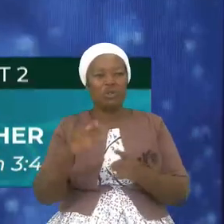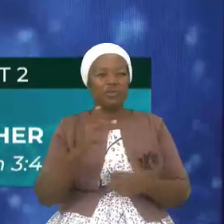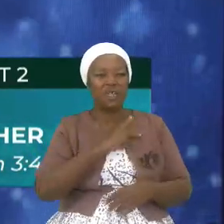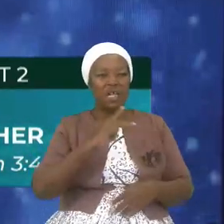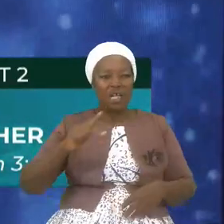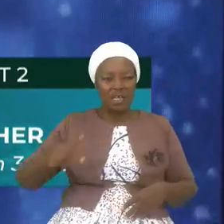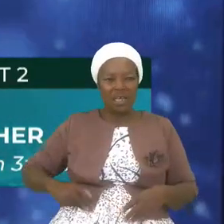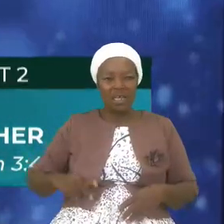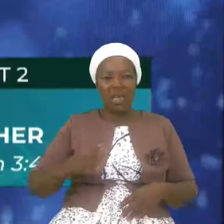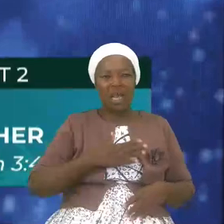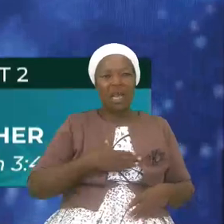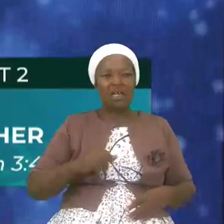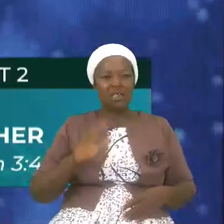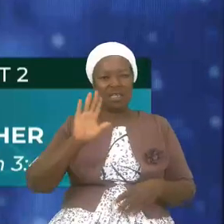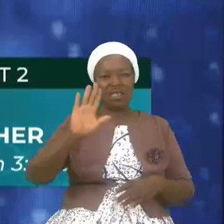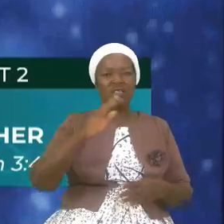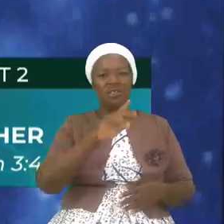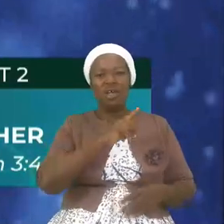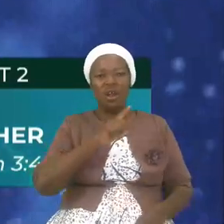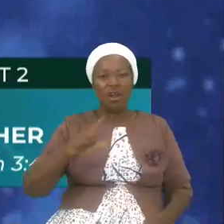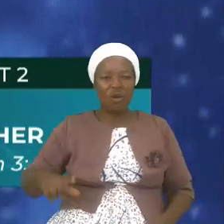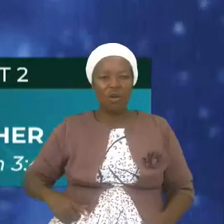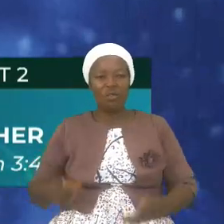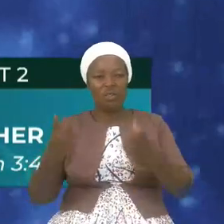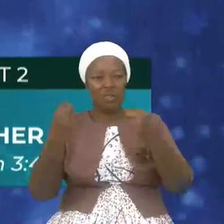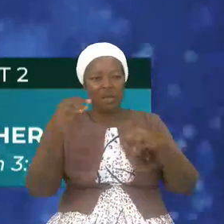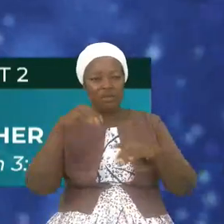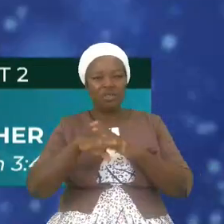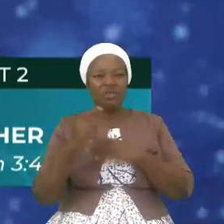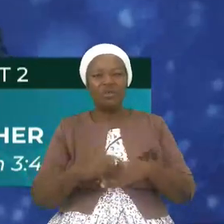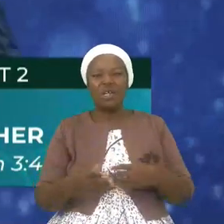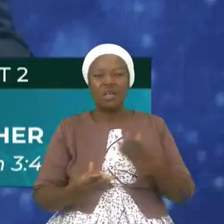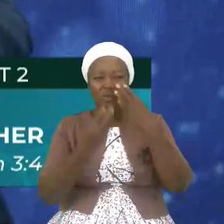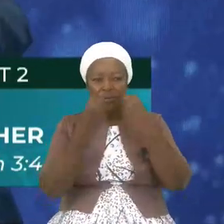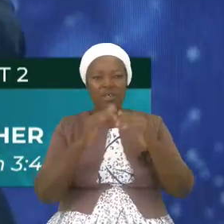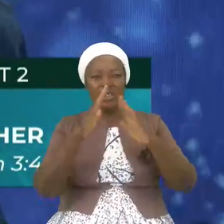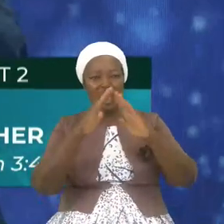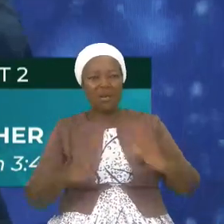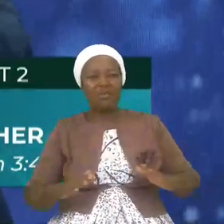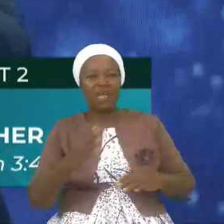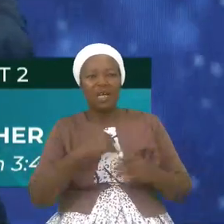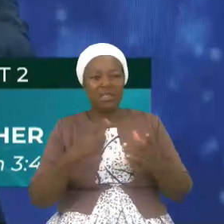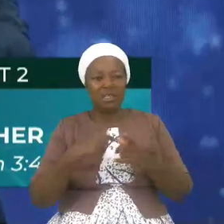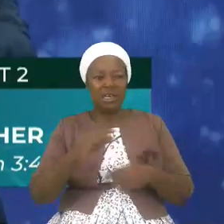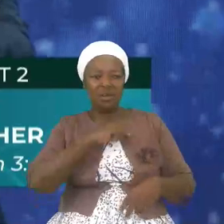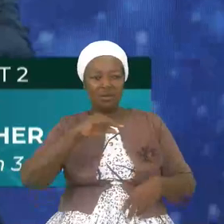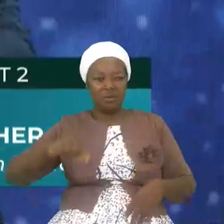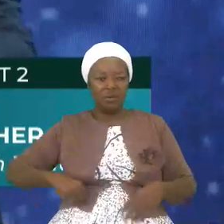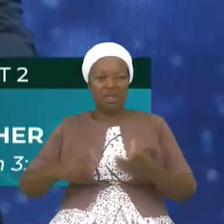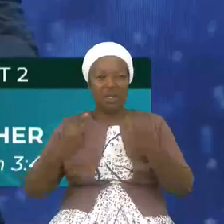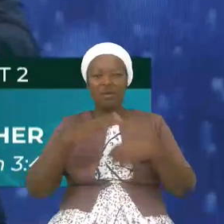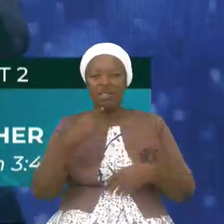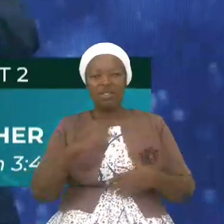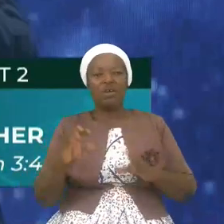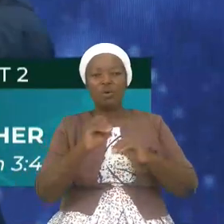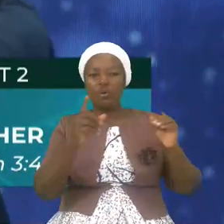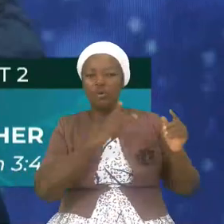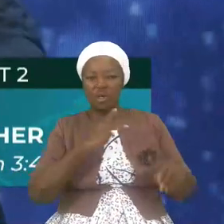la salle du festin. Et prit ainsi la parole et au roi,